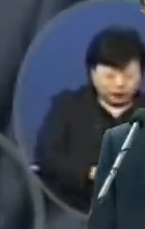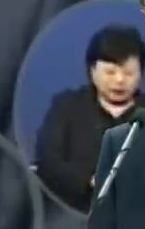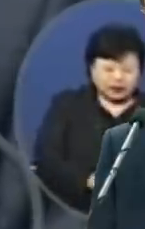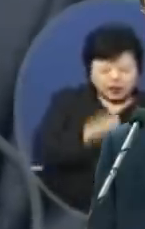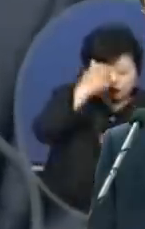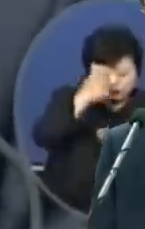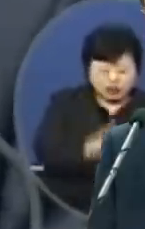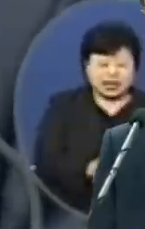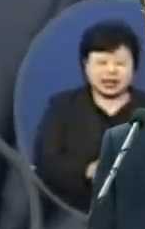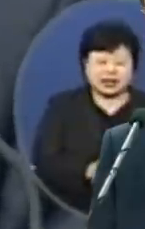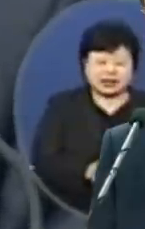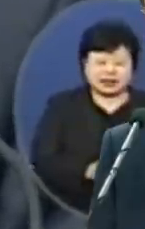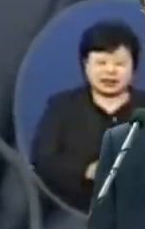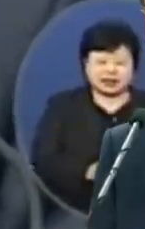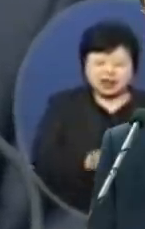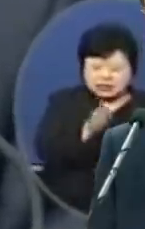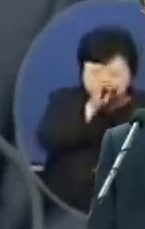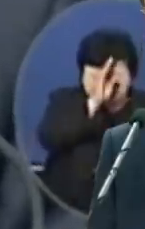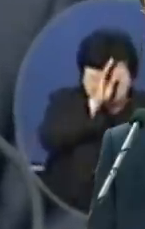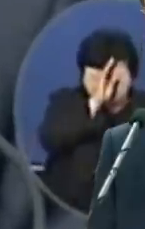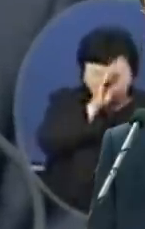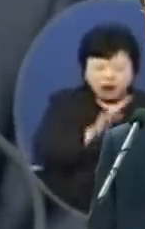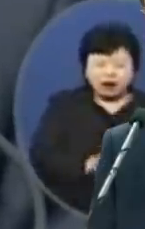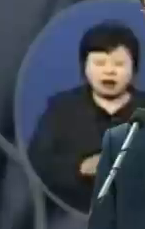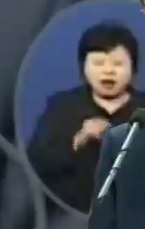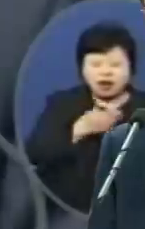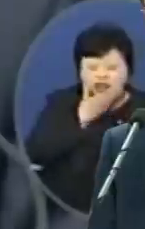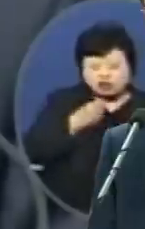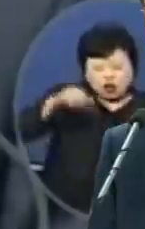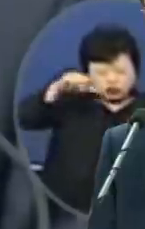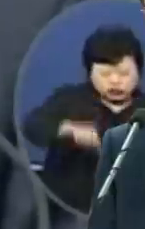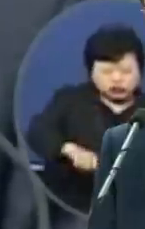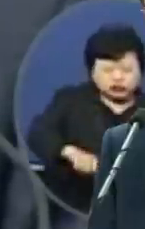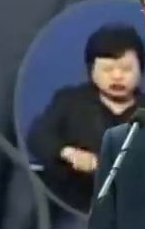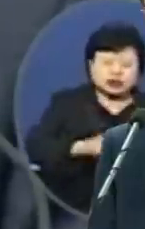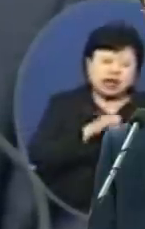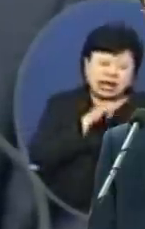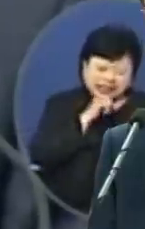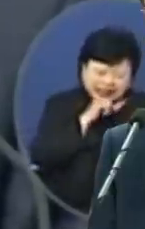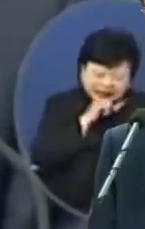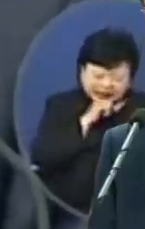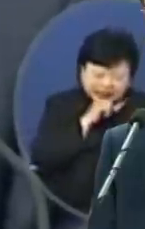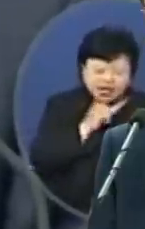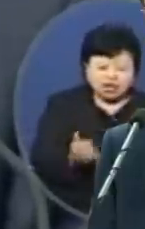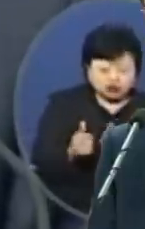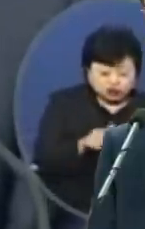죄, 질병, 저주, 가난, 죽음을